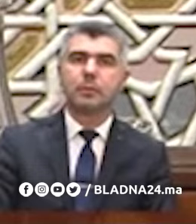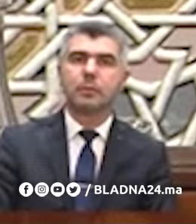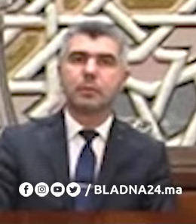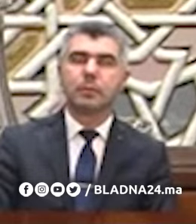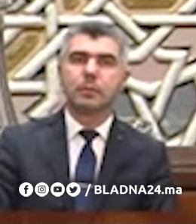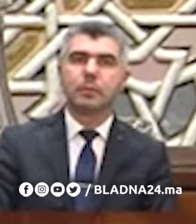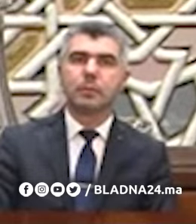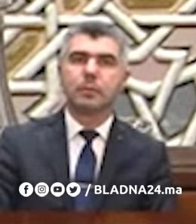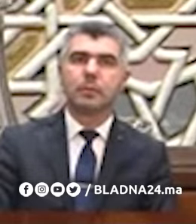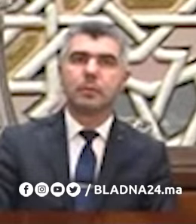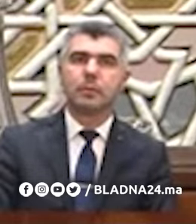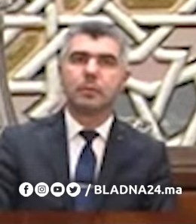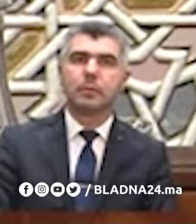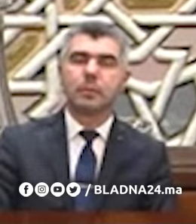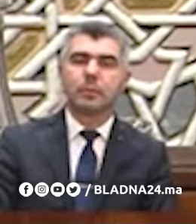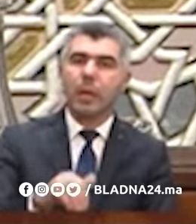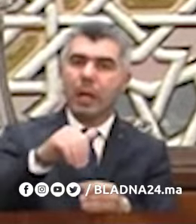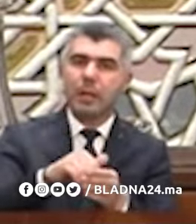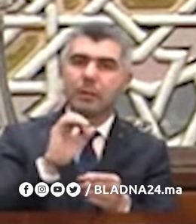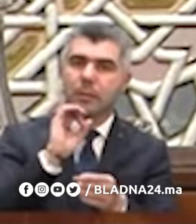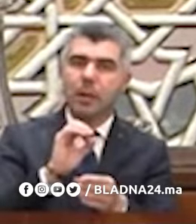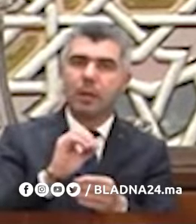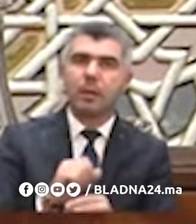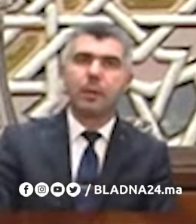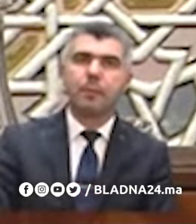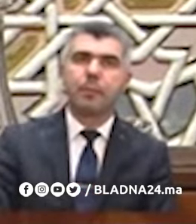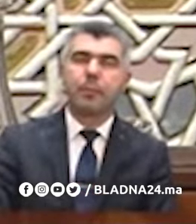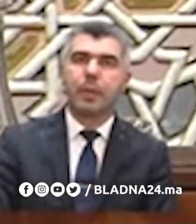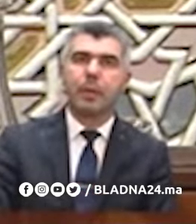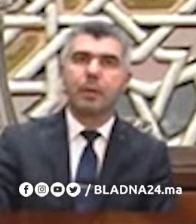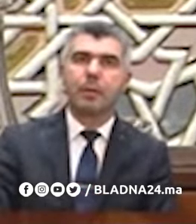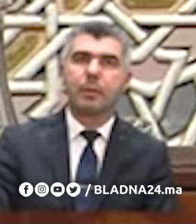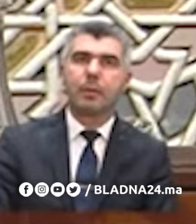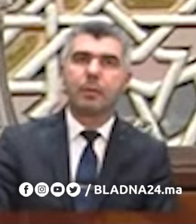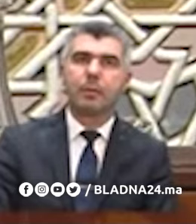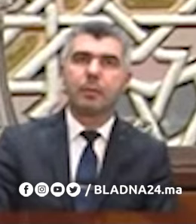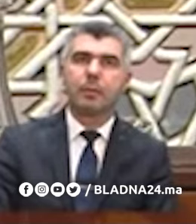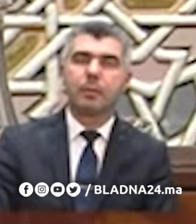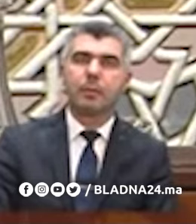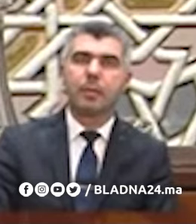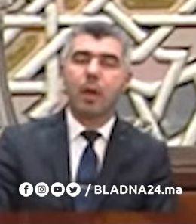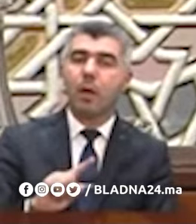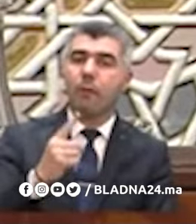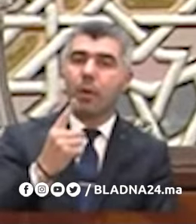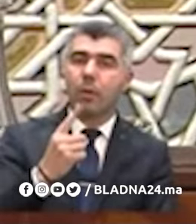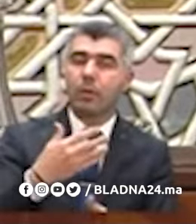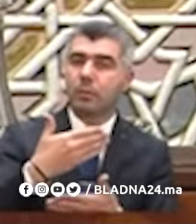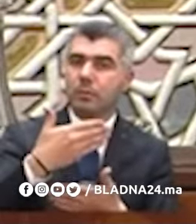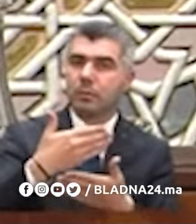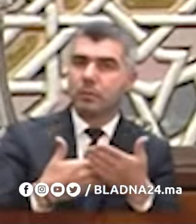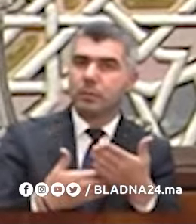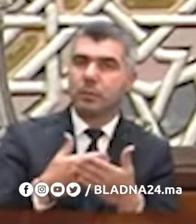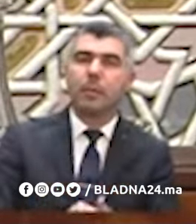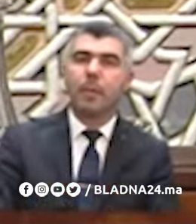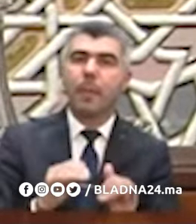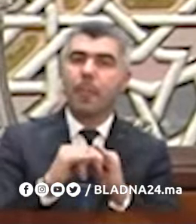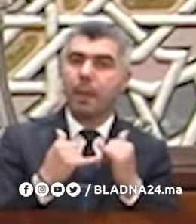للاخوان ديال جبهه القوى الديمقراطيه، عندنا مشكل. المره اللي فاتت وهنا كنجيب المحضر ديال